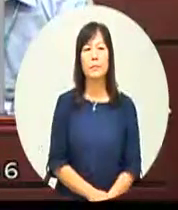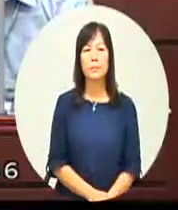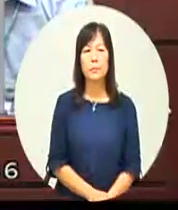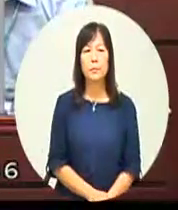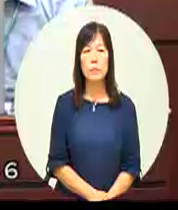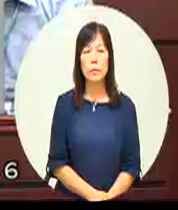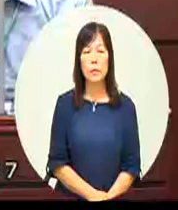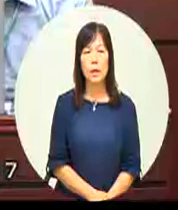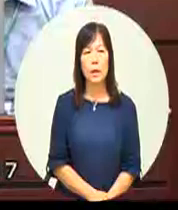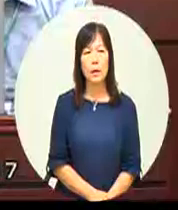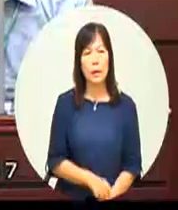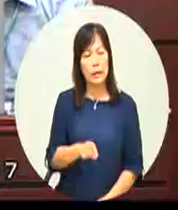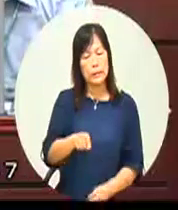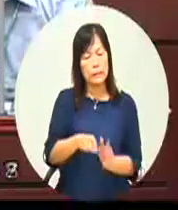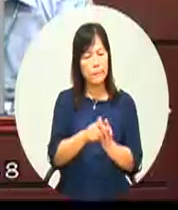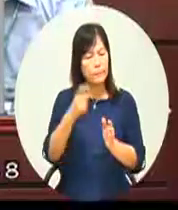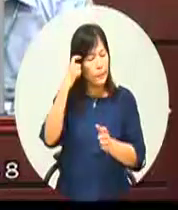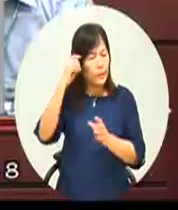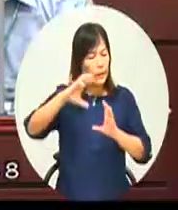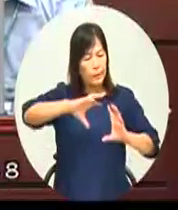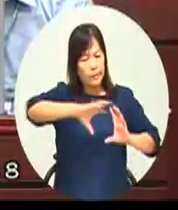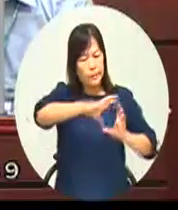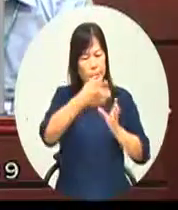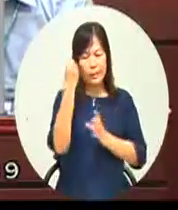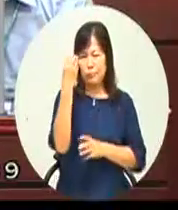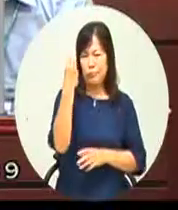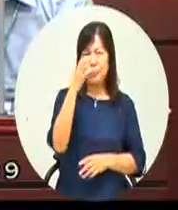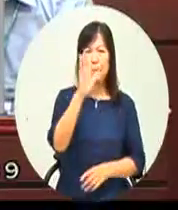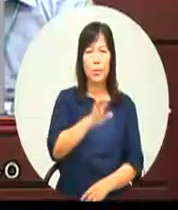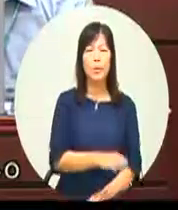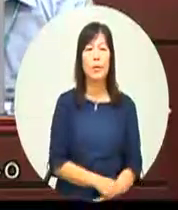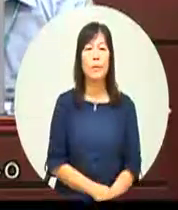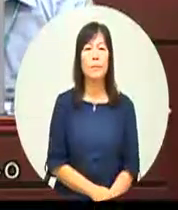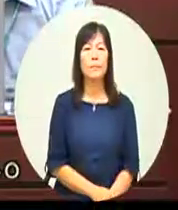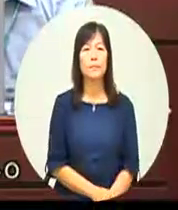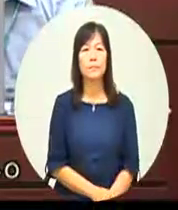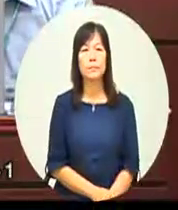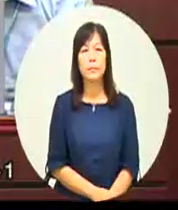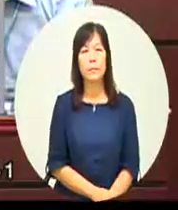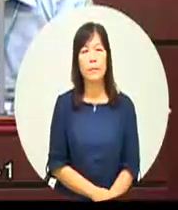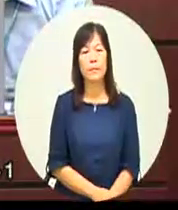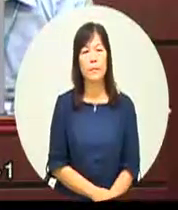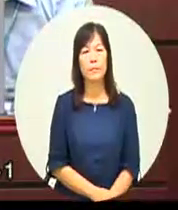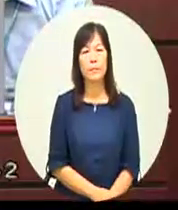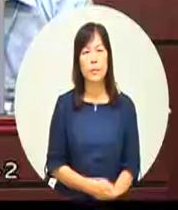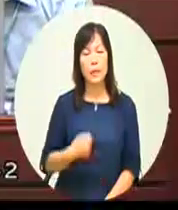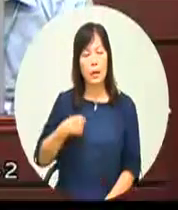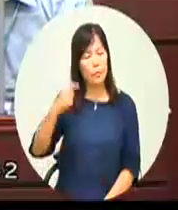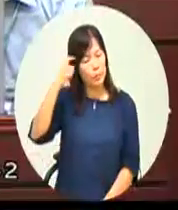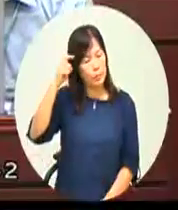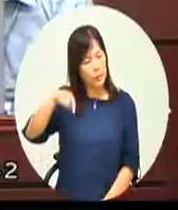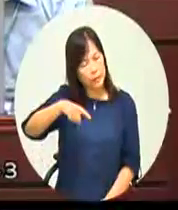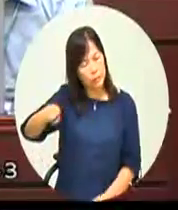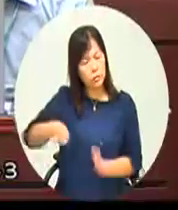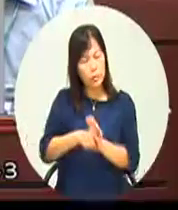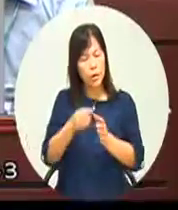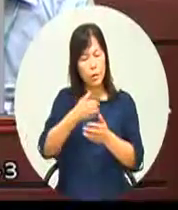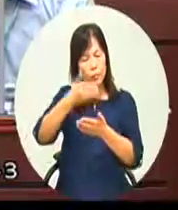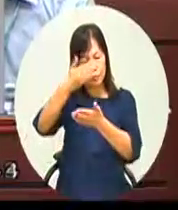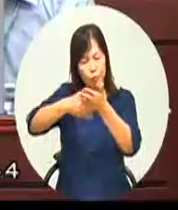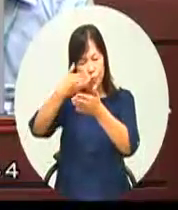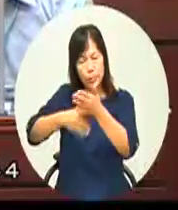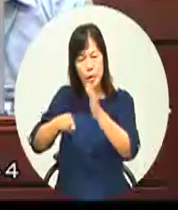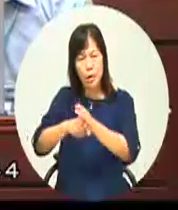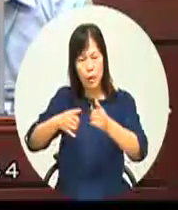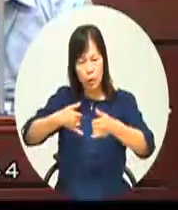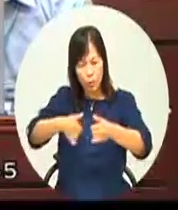以这个是一个世界的潮流啦，世界潮流。那所以我们认为它一方面可以降低整个道